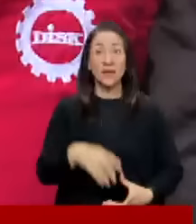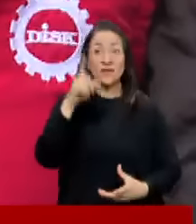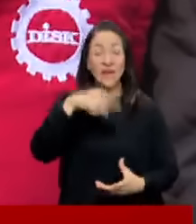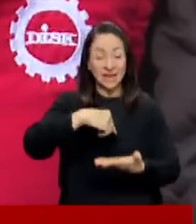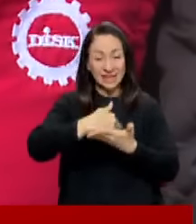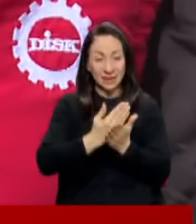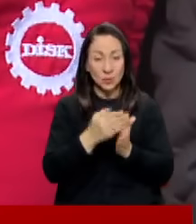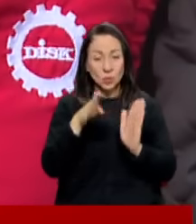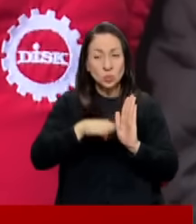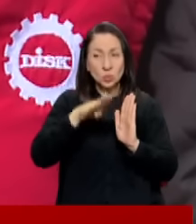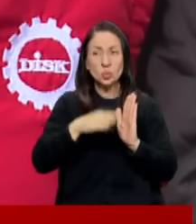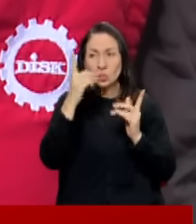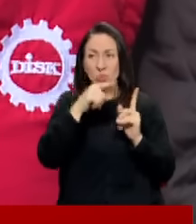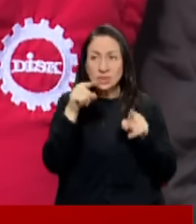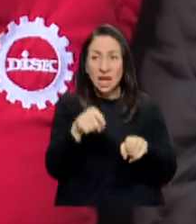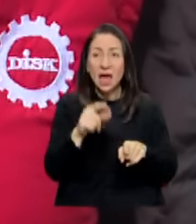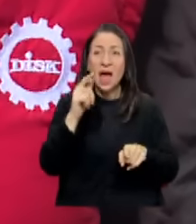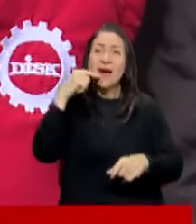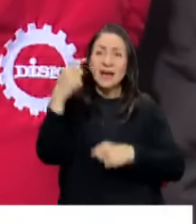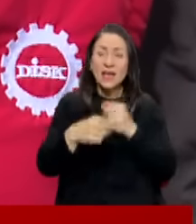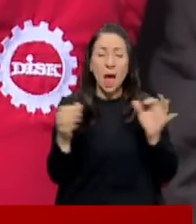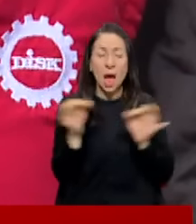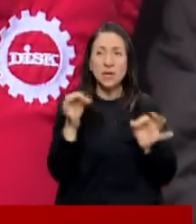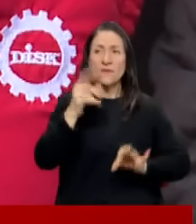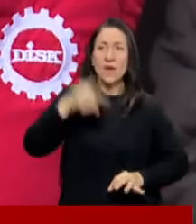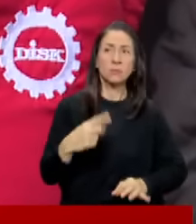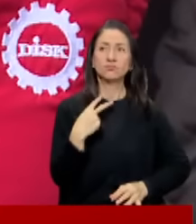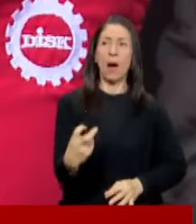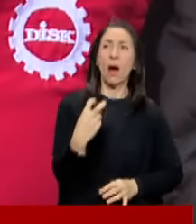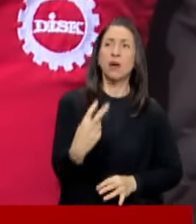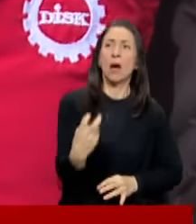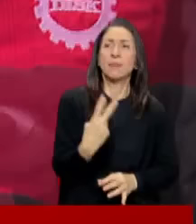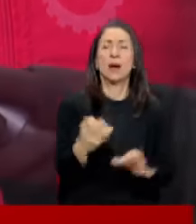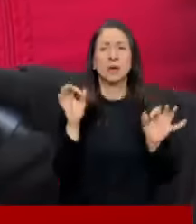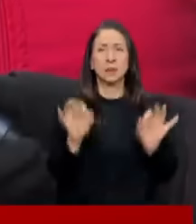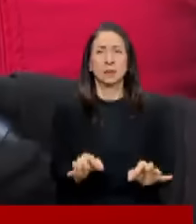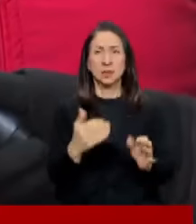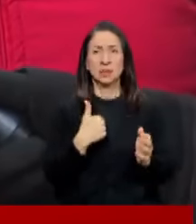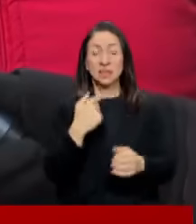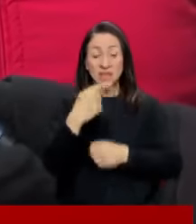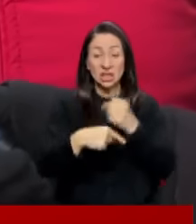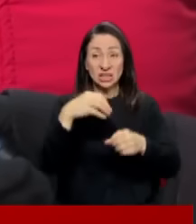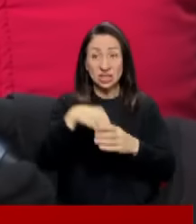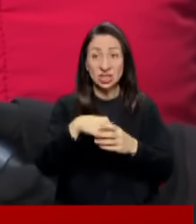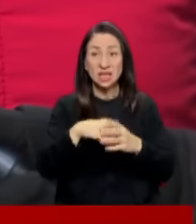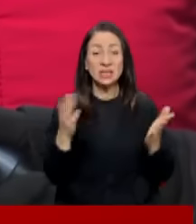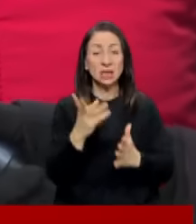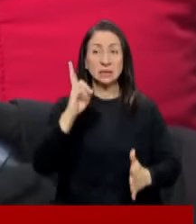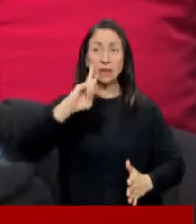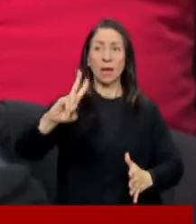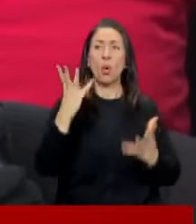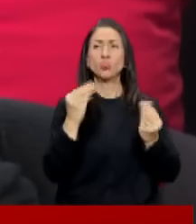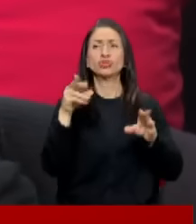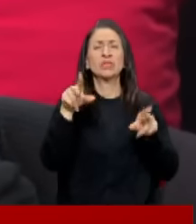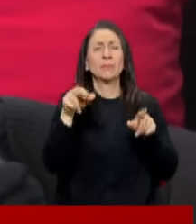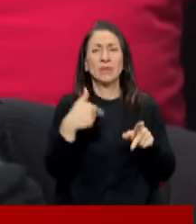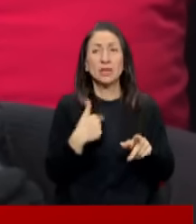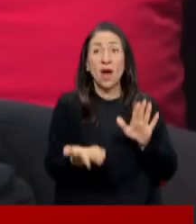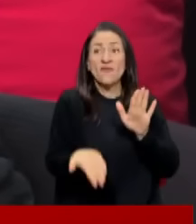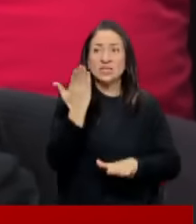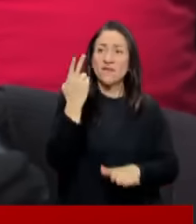dilimleri düşük belirlendiği için her yıl erkenden bir üst vergi dilimine geçiyoruz. Yıl içinde sanki zengin olmuşuz gibi